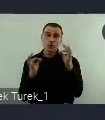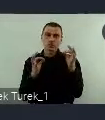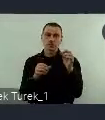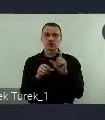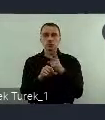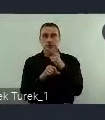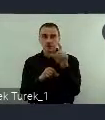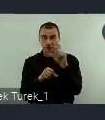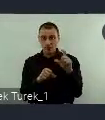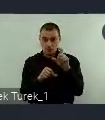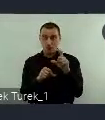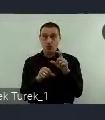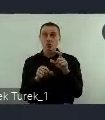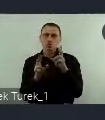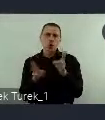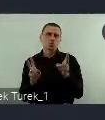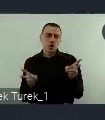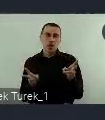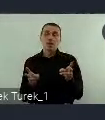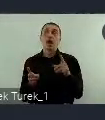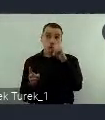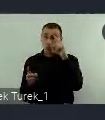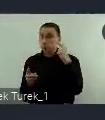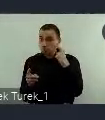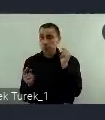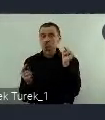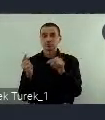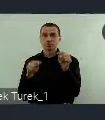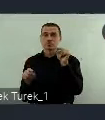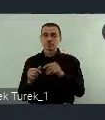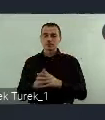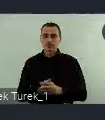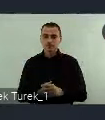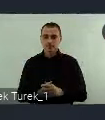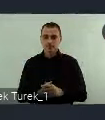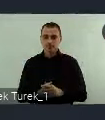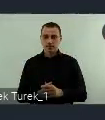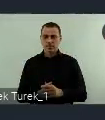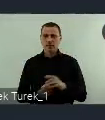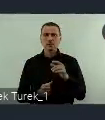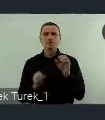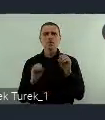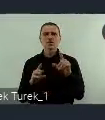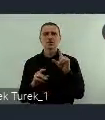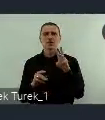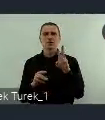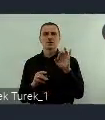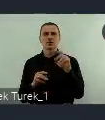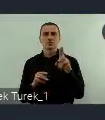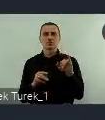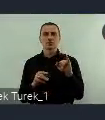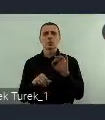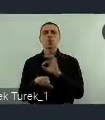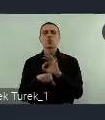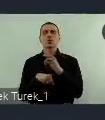to się stanie normą to wtedy będzie więcej tych ludzi profesor Wysocki Guru dostępności architektonicznej z Uniwersytetu z